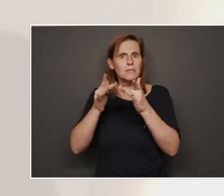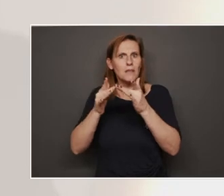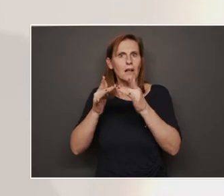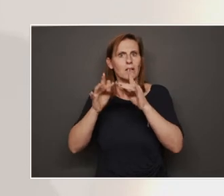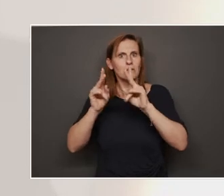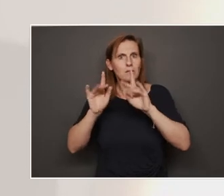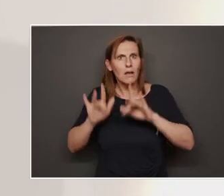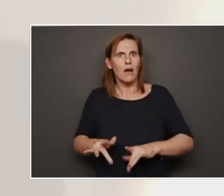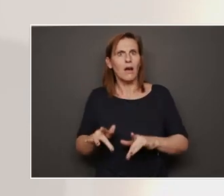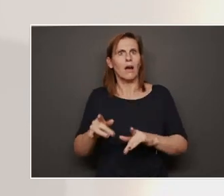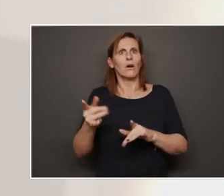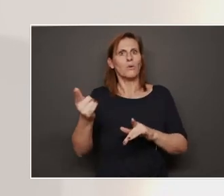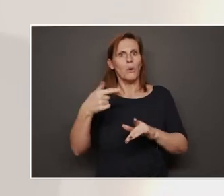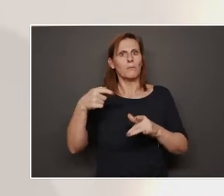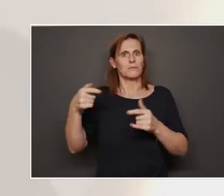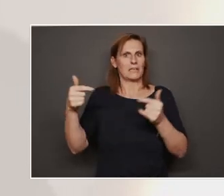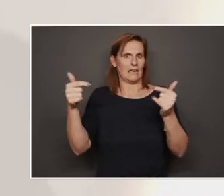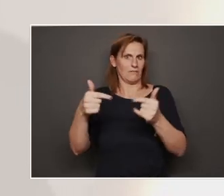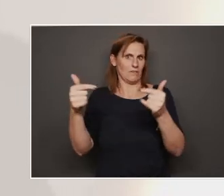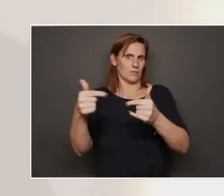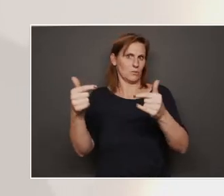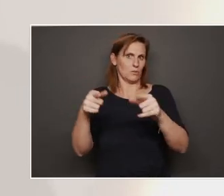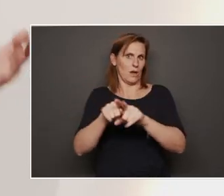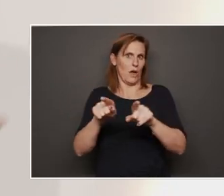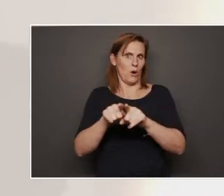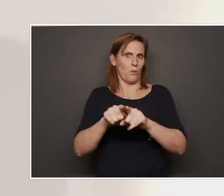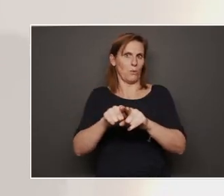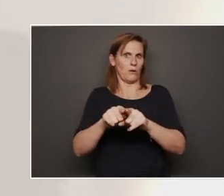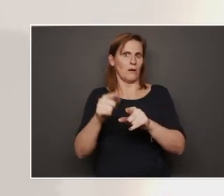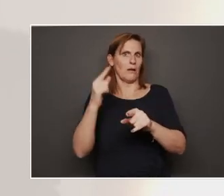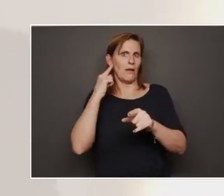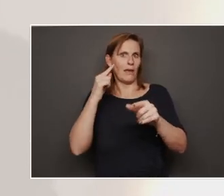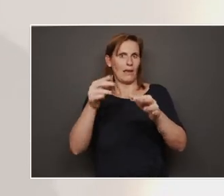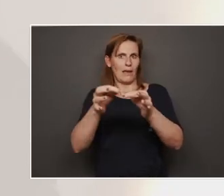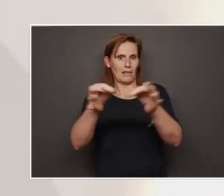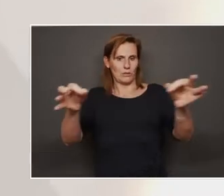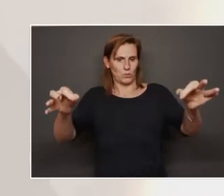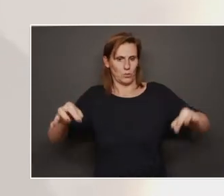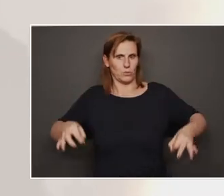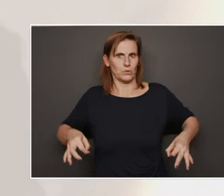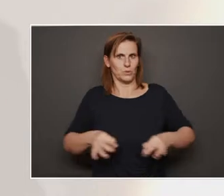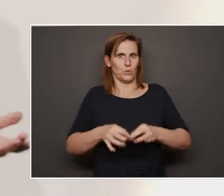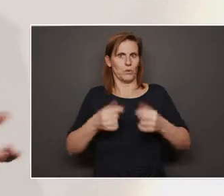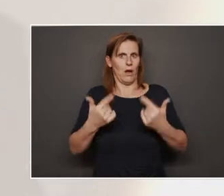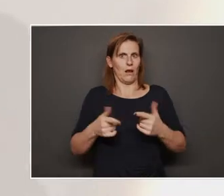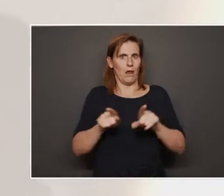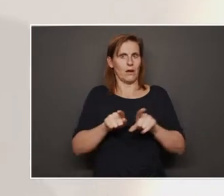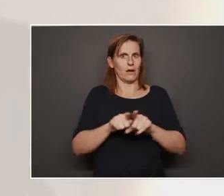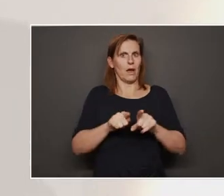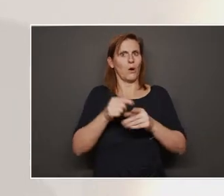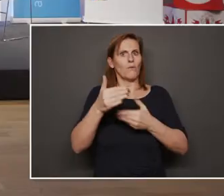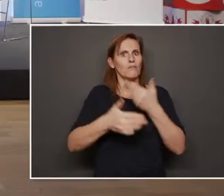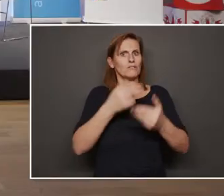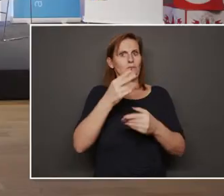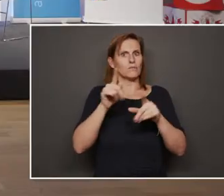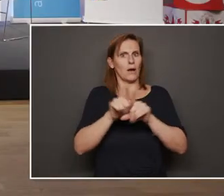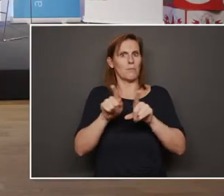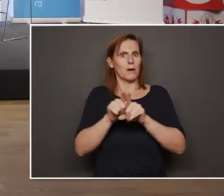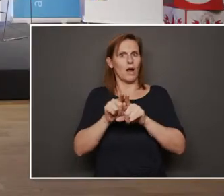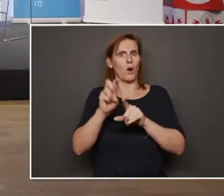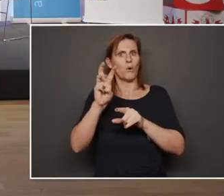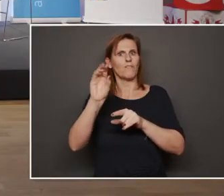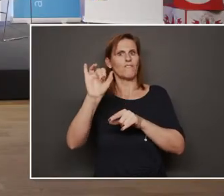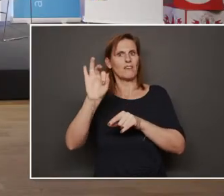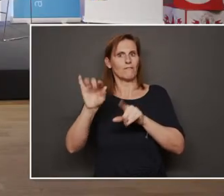wird investiert in eine Induktionsanlage, die sowohl in der Wirtschaftskammer als auch im WIFI dann